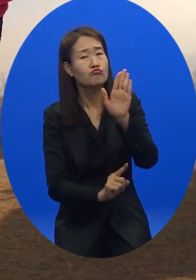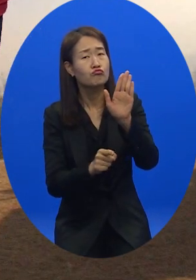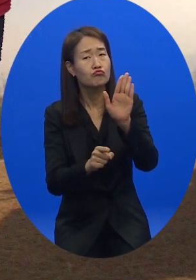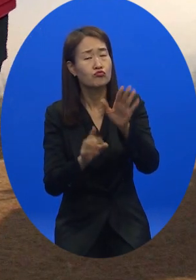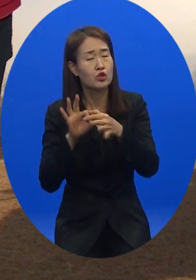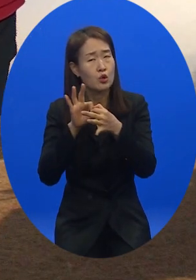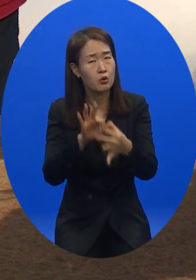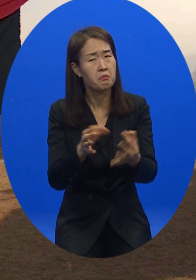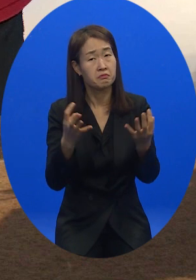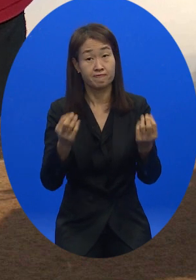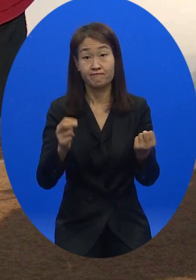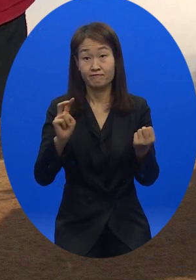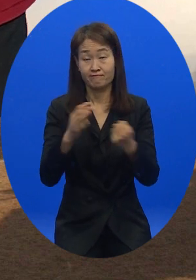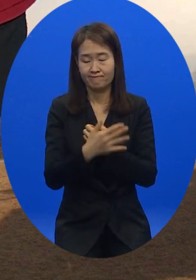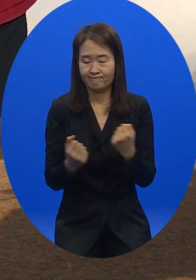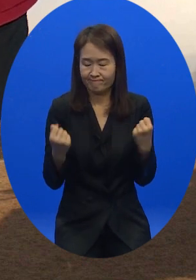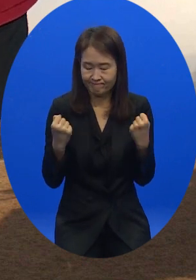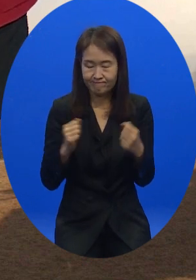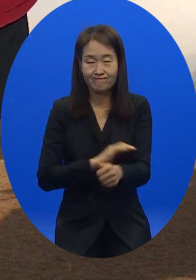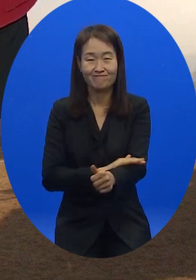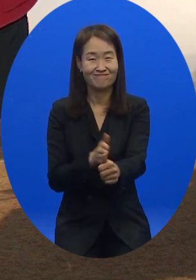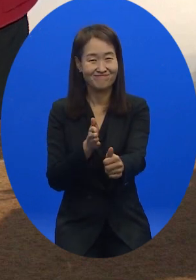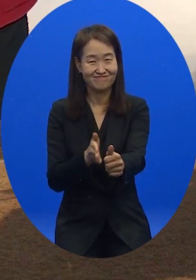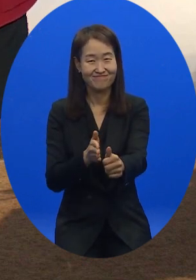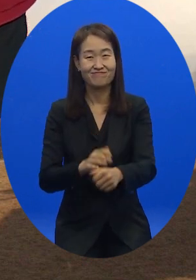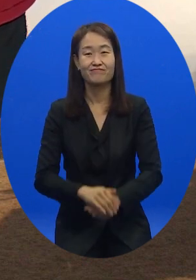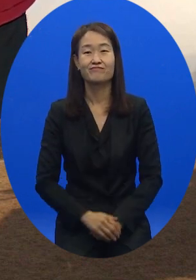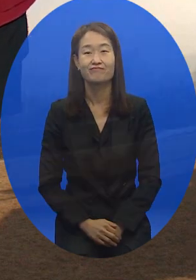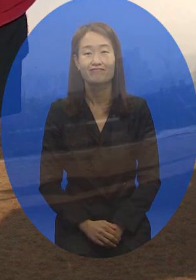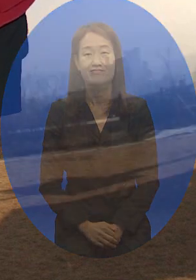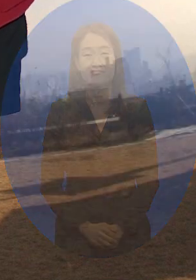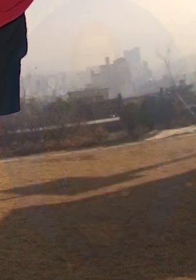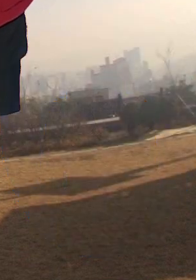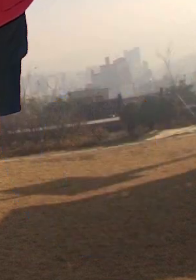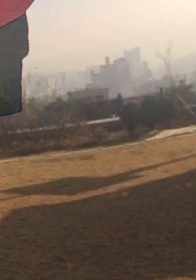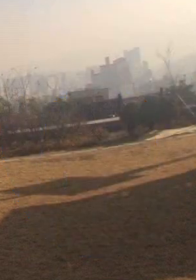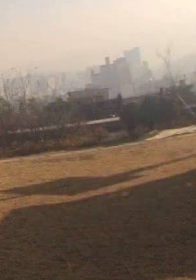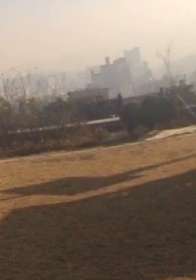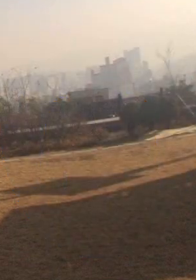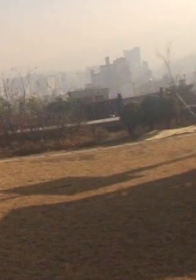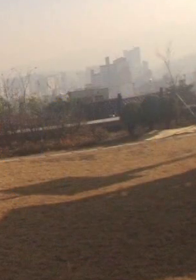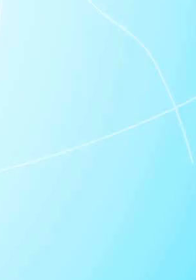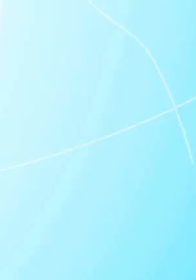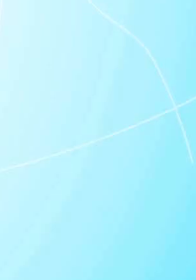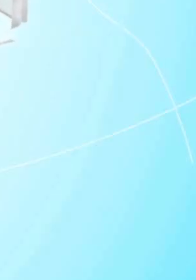머무는 날이 많겠는데요. 건강관리 잘 해주셔야겠습니다. 날씨정보였습니다.